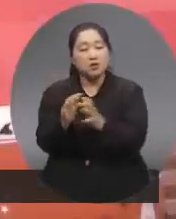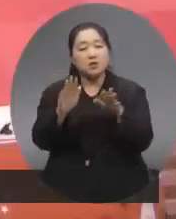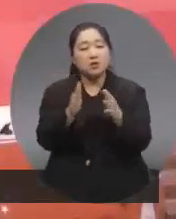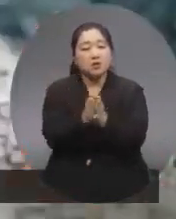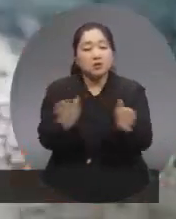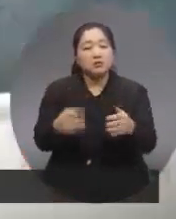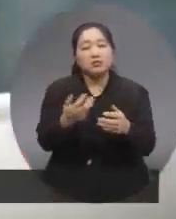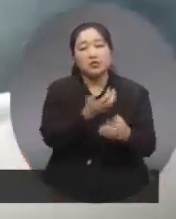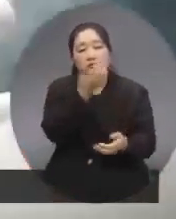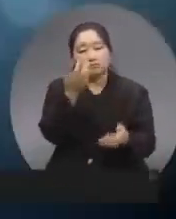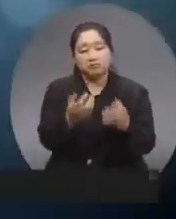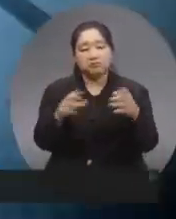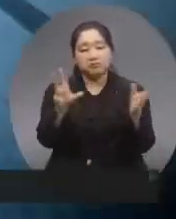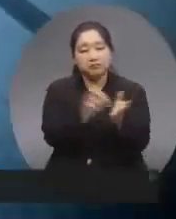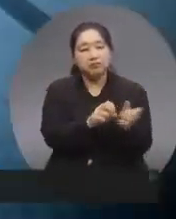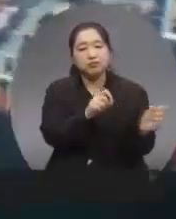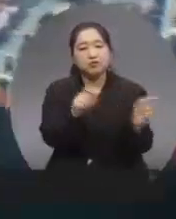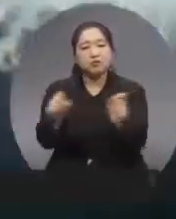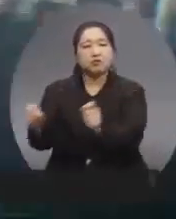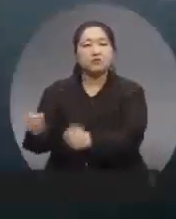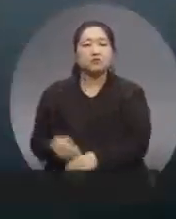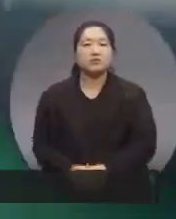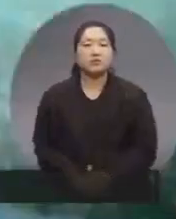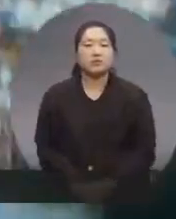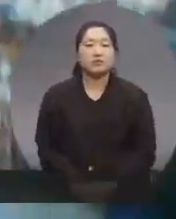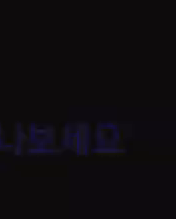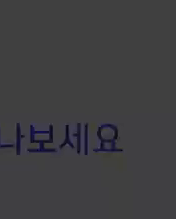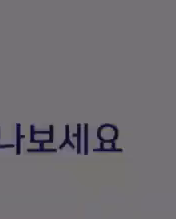있습니다 MBC 뉴스 김대웅입니다